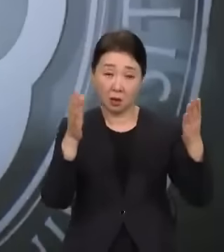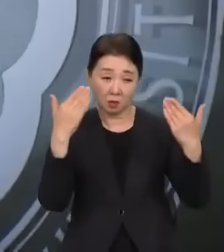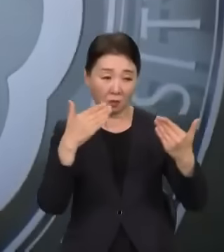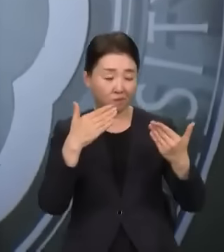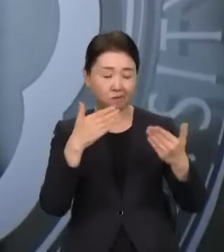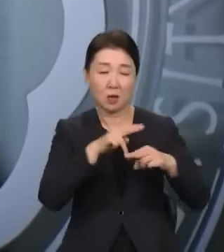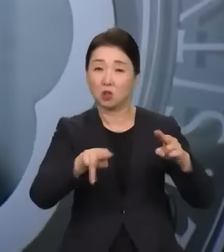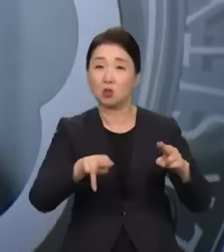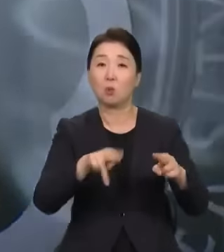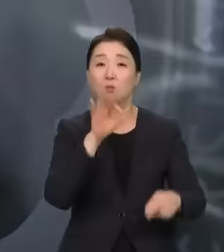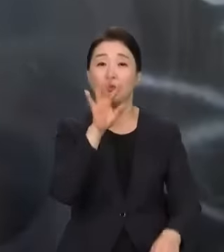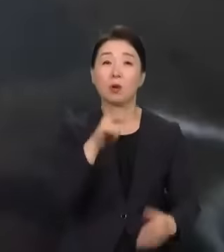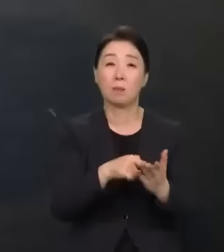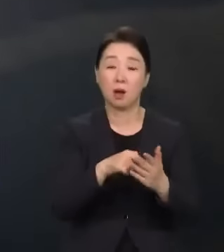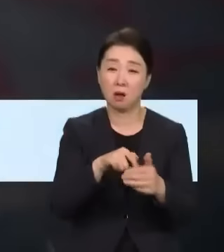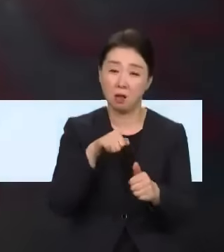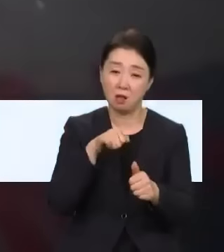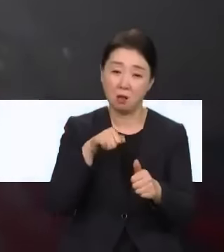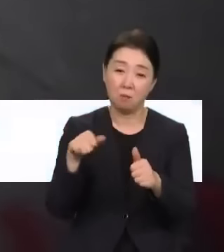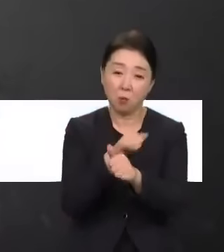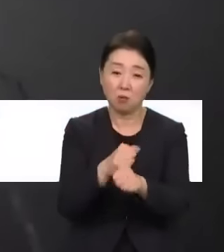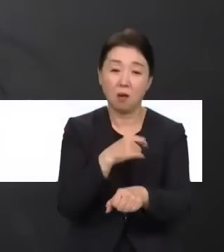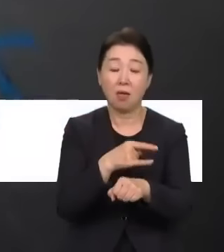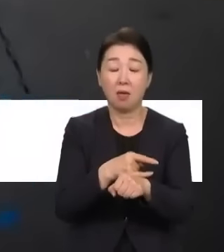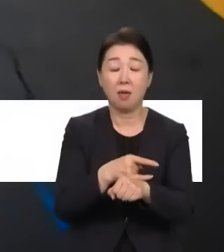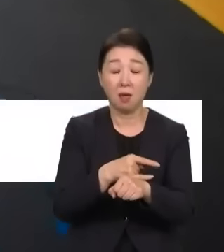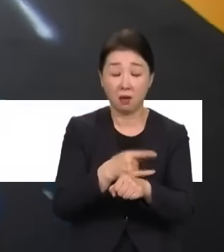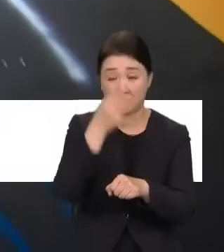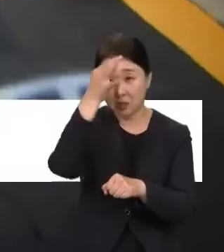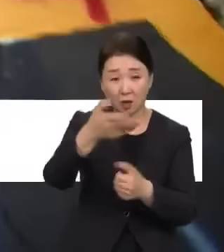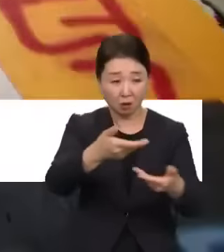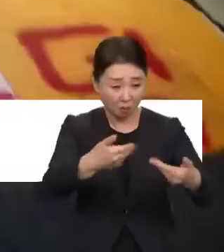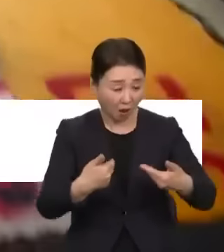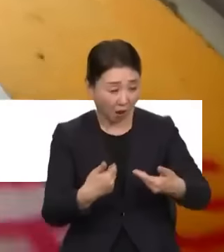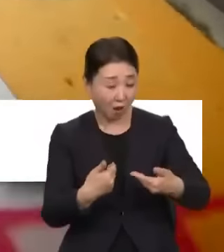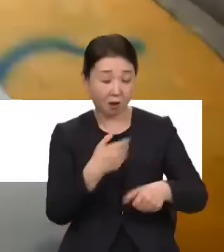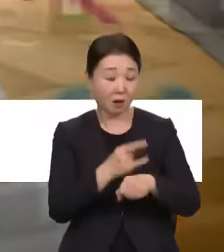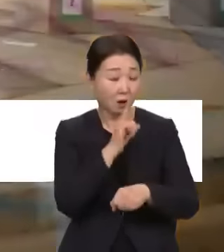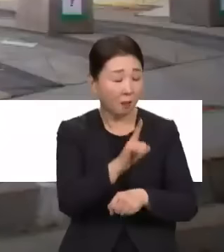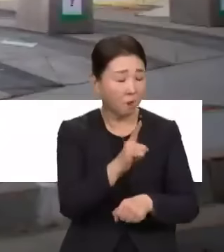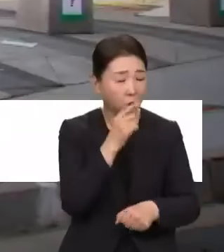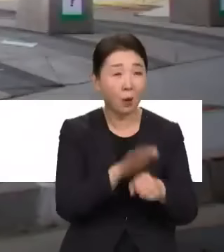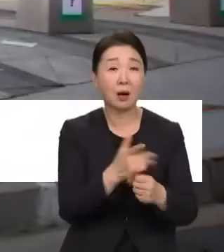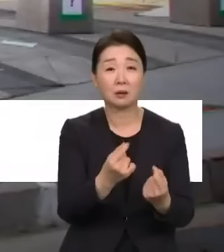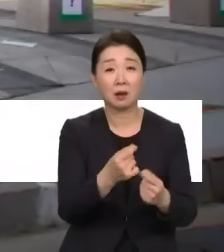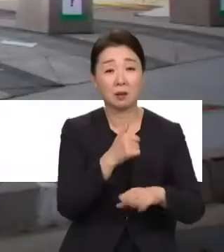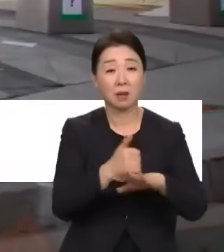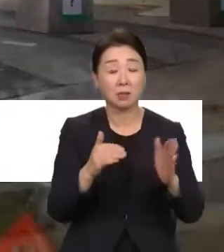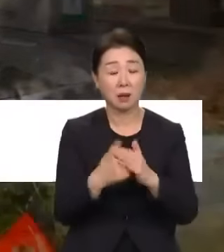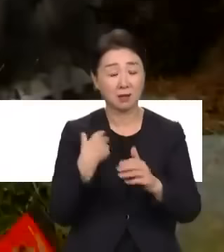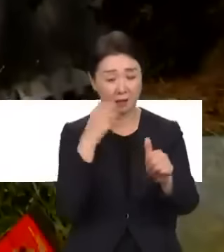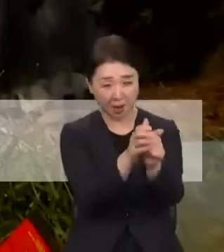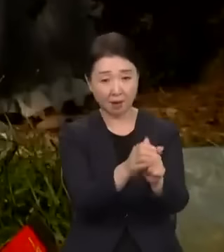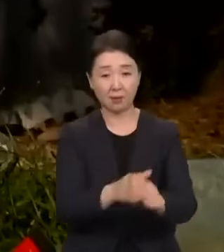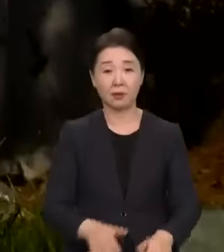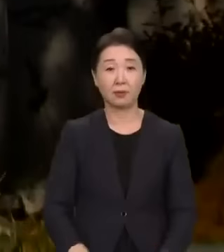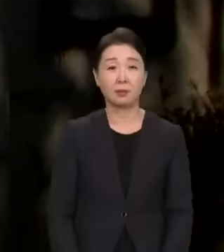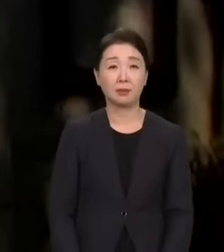거부하고 폭력을 행사한 당사자가 사과를 요구하는 어처구니없는 상황이라며 끝까지 책임을 묻겠다고